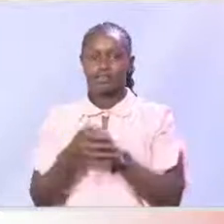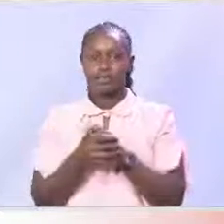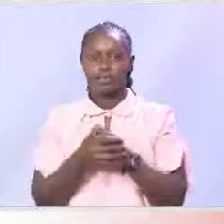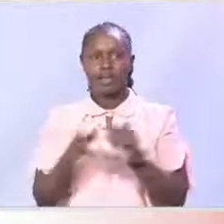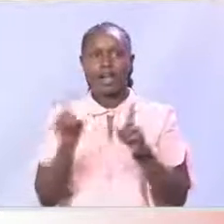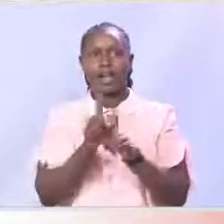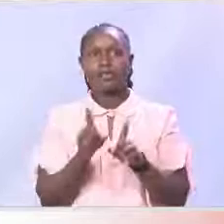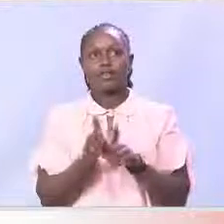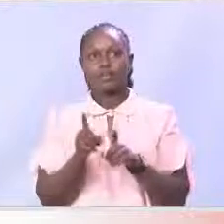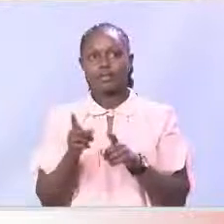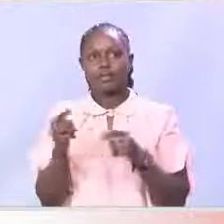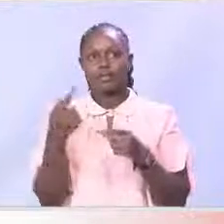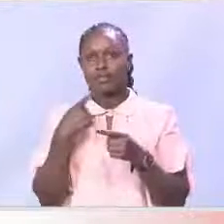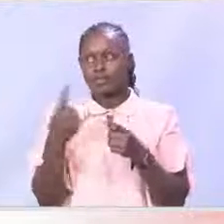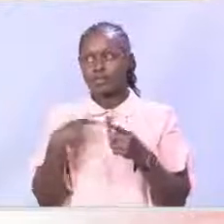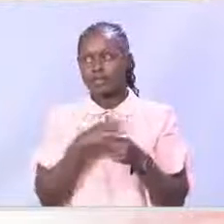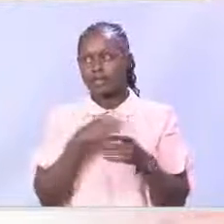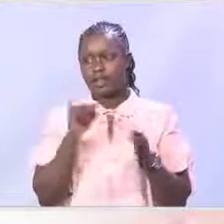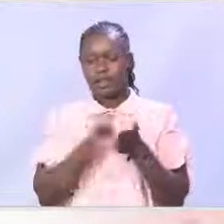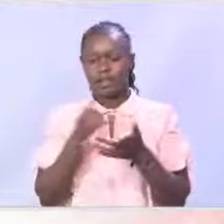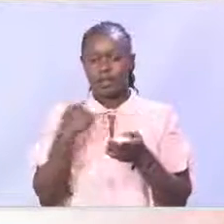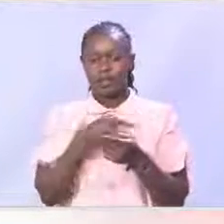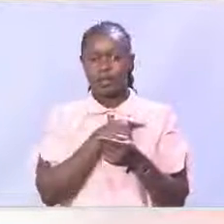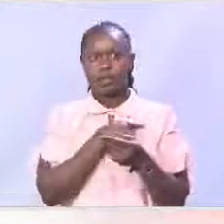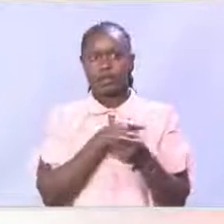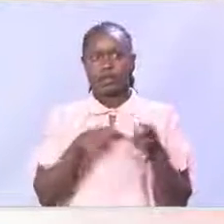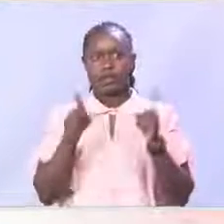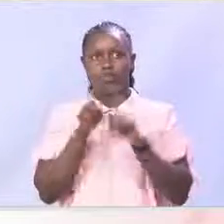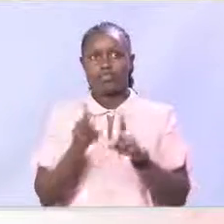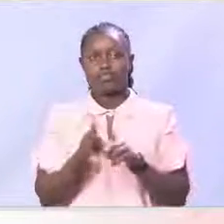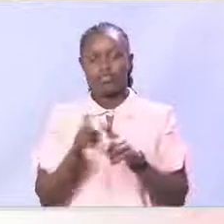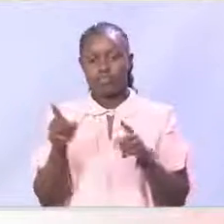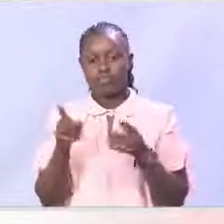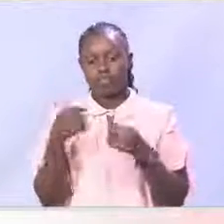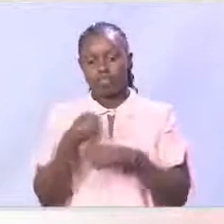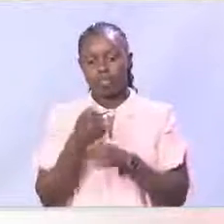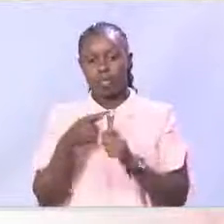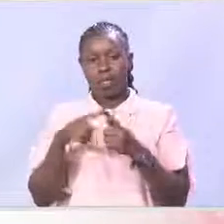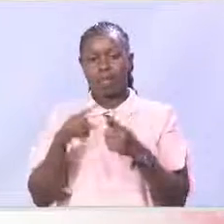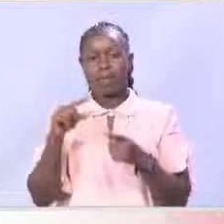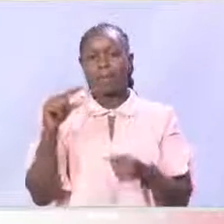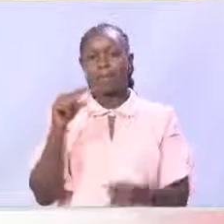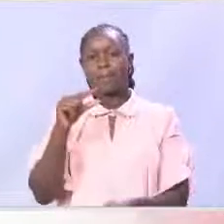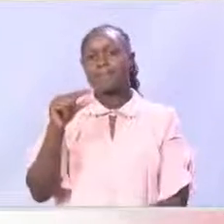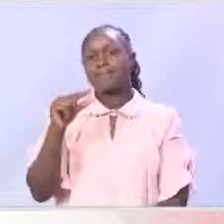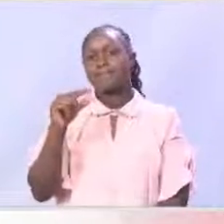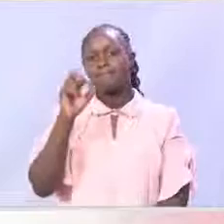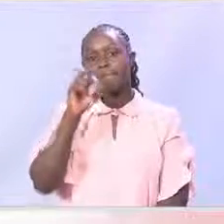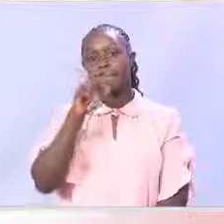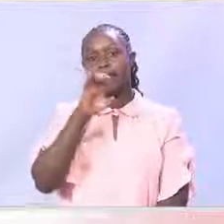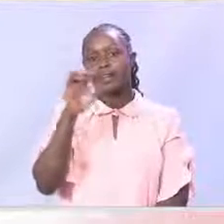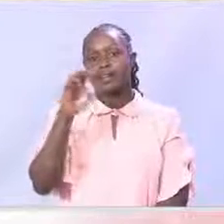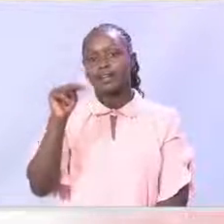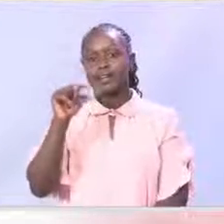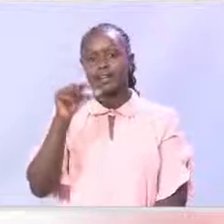drought tolerant crops that we are planting are sorghum, green grams,